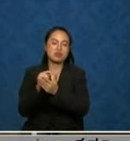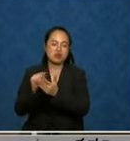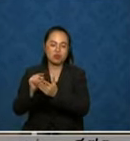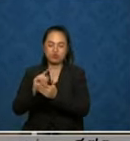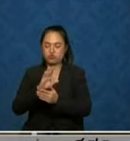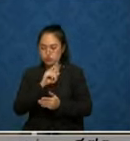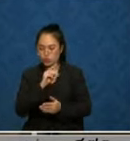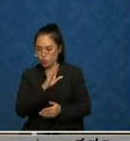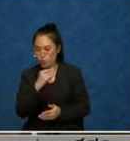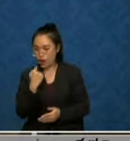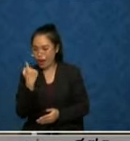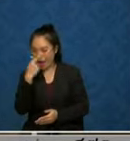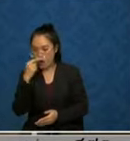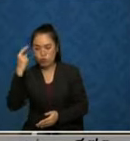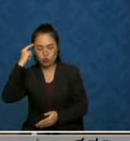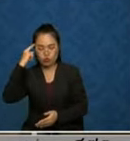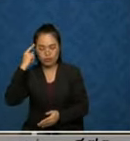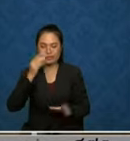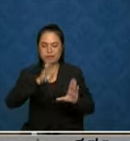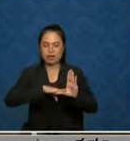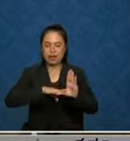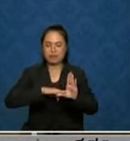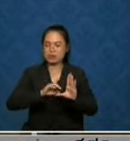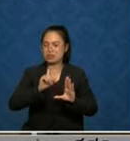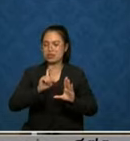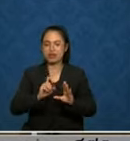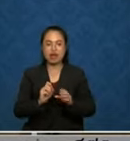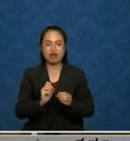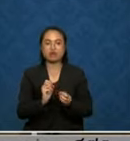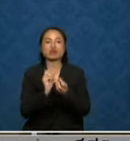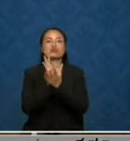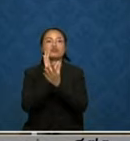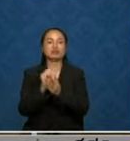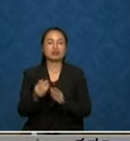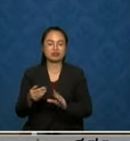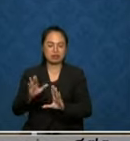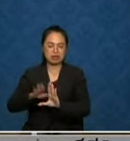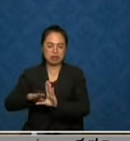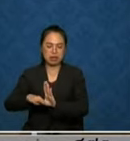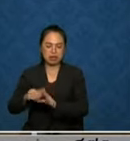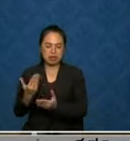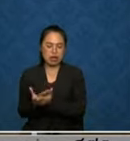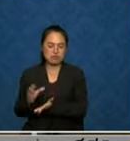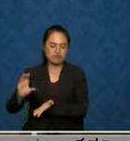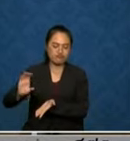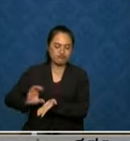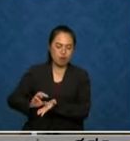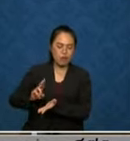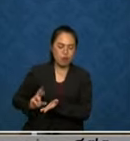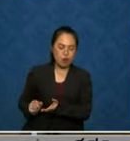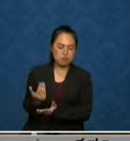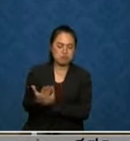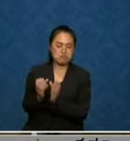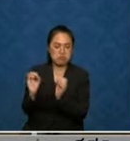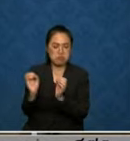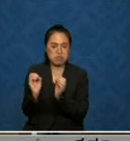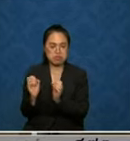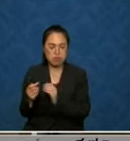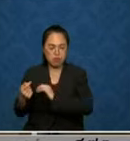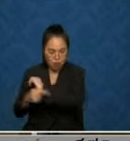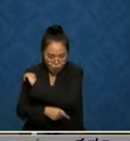คนไม่มีมาสมัครมันก็เจ๊งเพราะว่ามีค่าสมัครแล้วก็ไม่มีทุนอะไรต่างๆเข้าไปอีกครับท่านประธานเพราะ